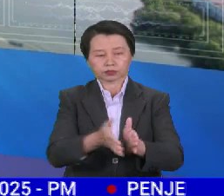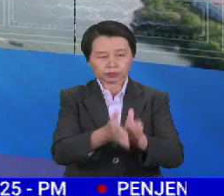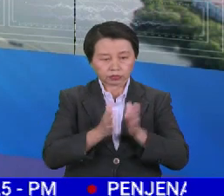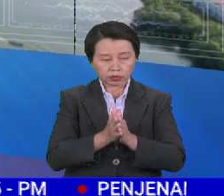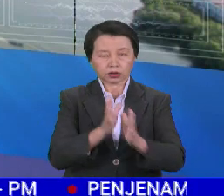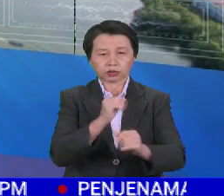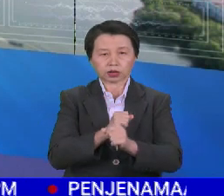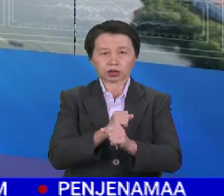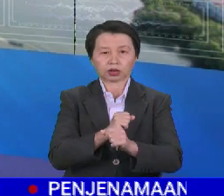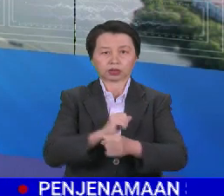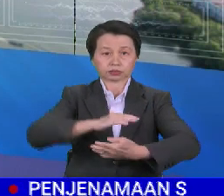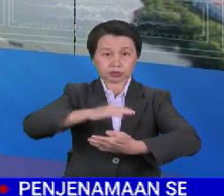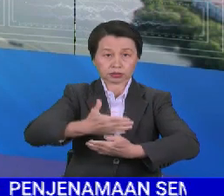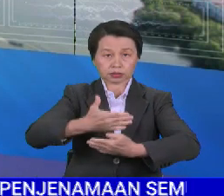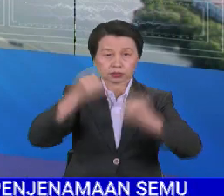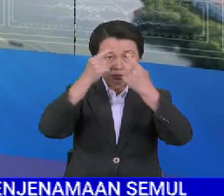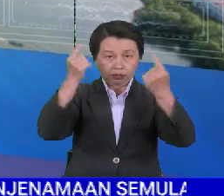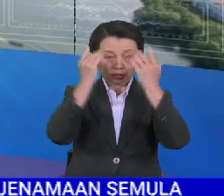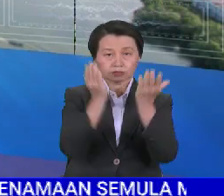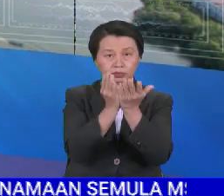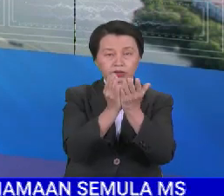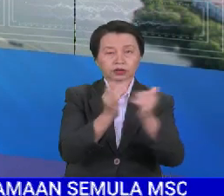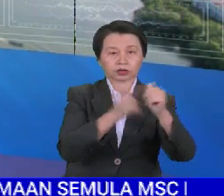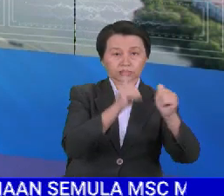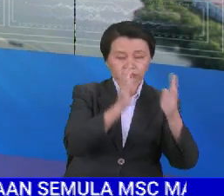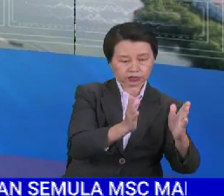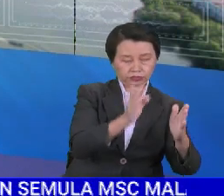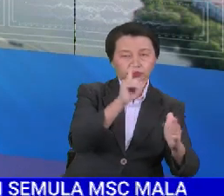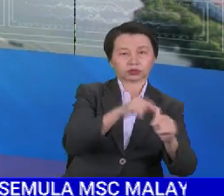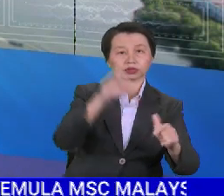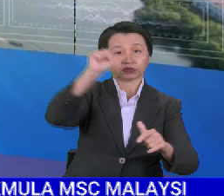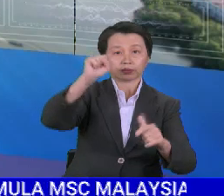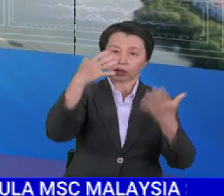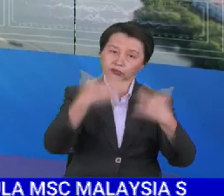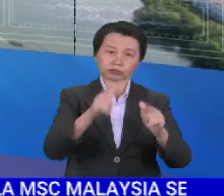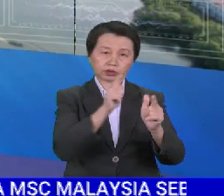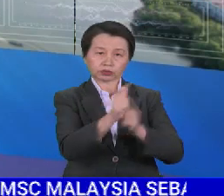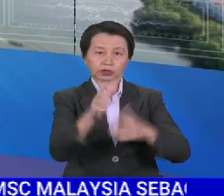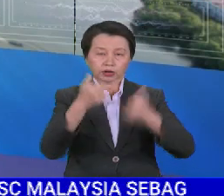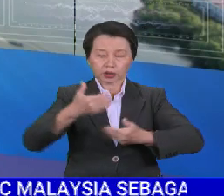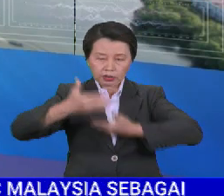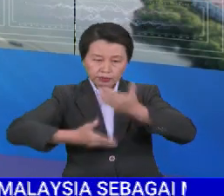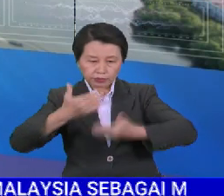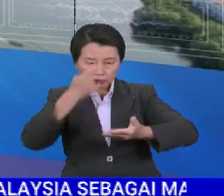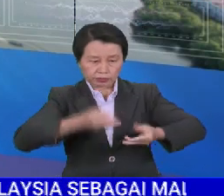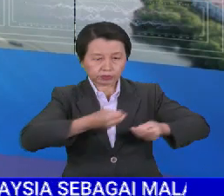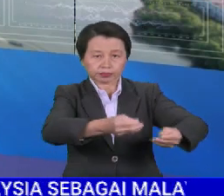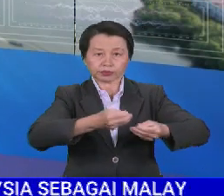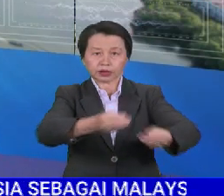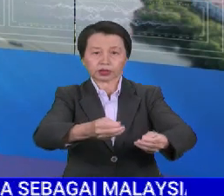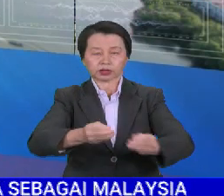mendapatkan peranti siswa keluarga Malaysia fasa 1 di sawah telah diluluskan dan kini dalam proses pengagihan